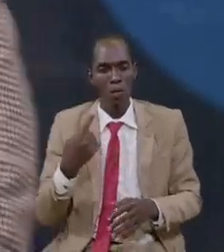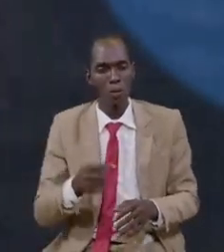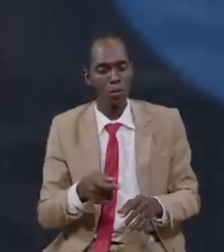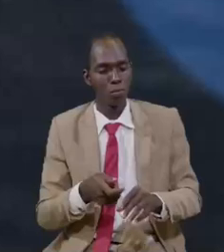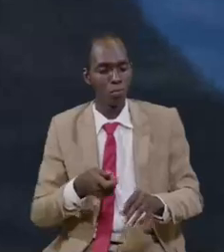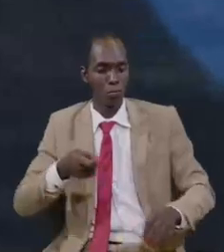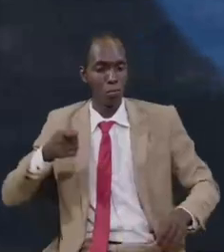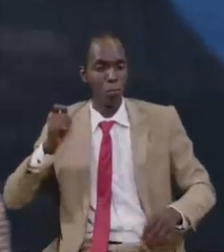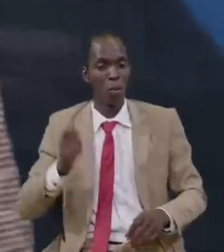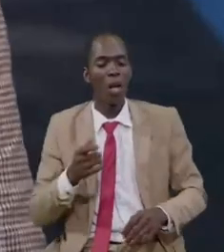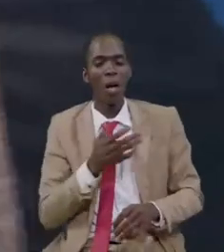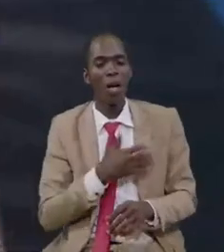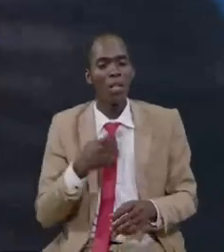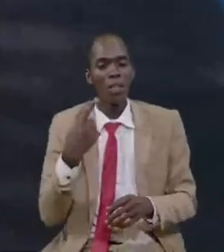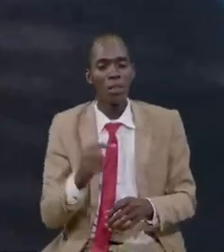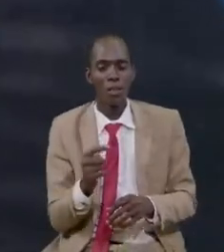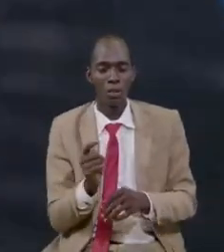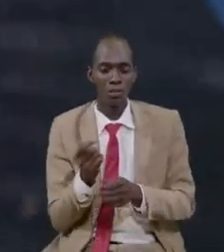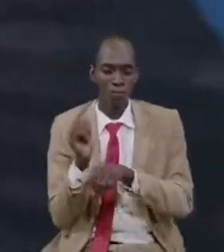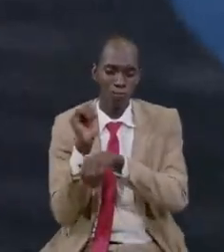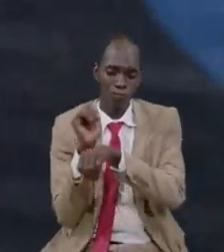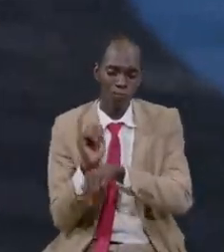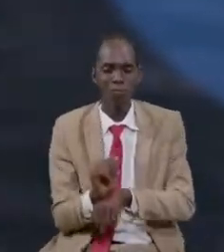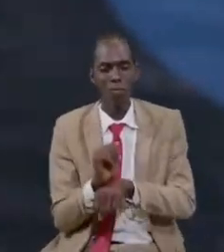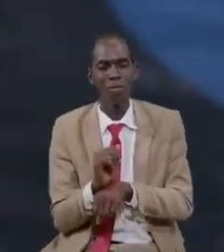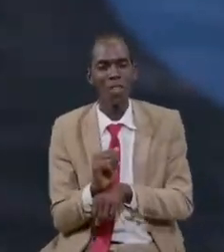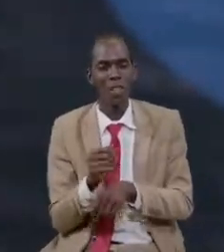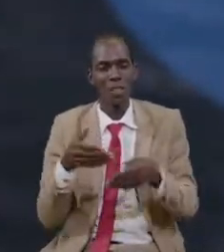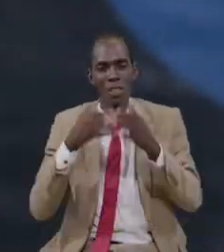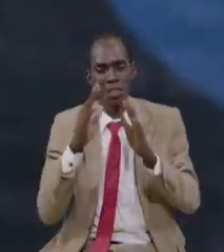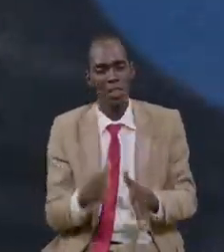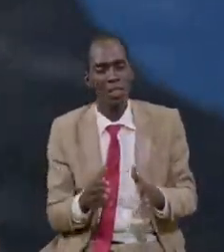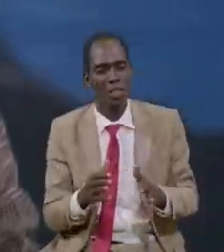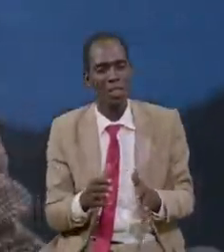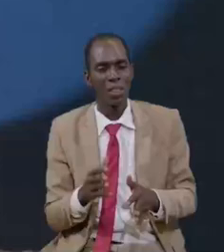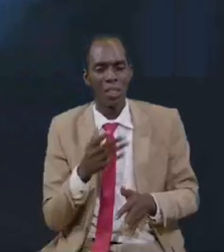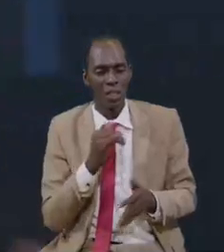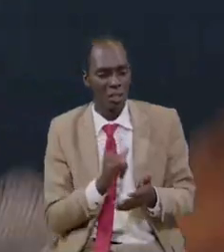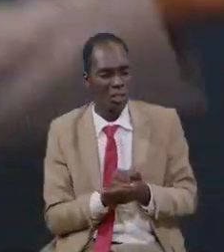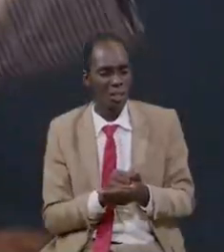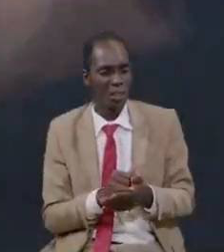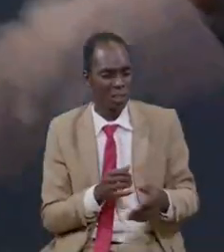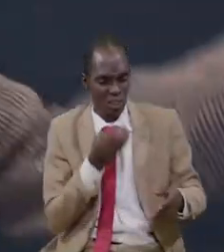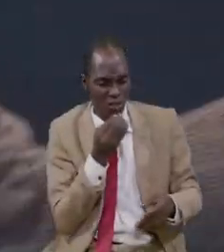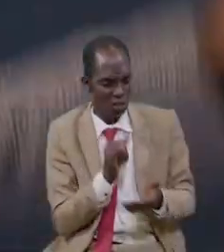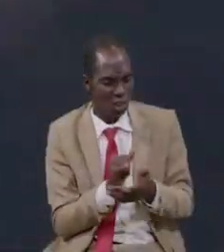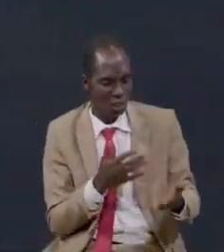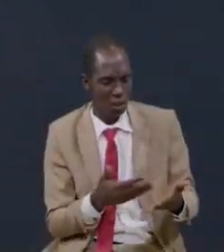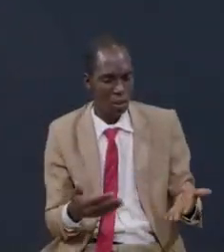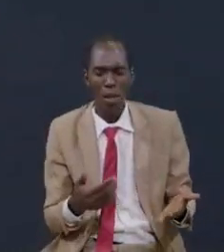l'esclavagiste qui te poussait. Et il dit, chut, tu dis, c'est sale, mange ça, je ne peux pas manger. Si tu ne manges pas